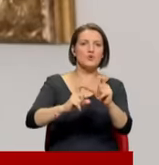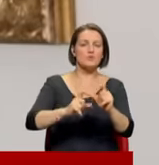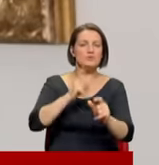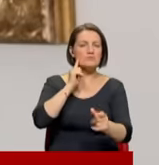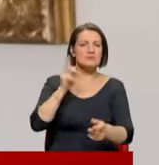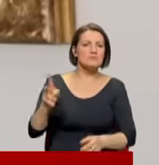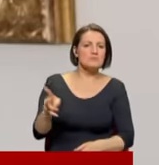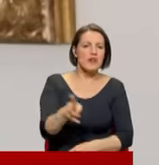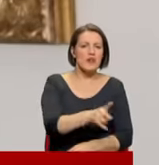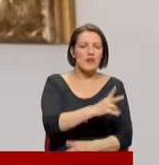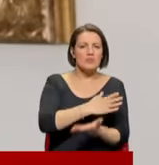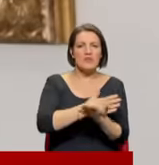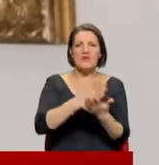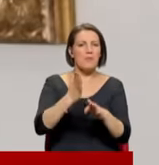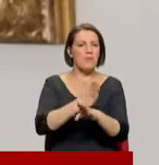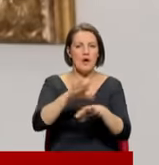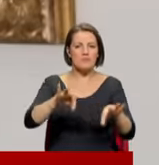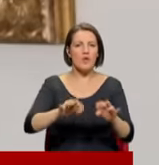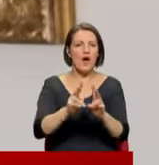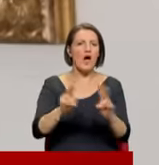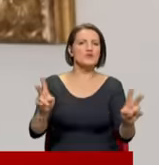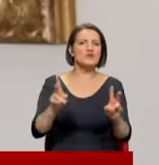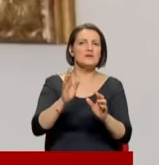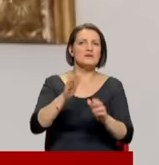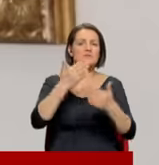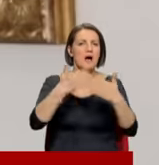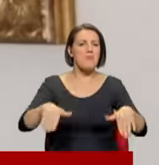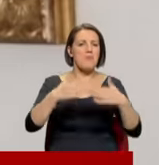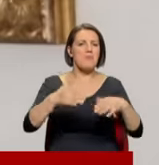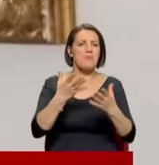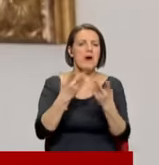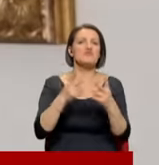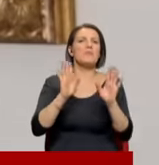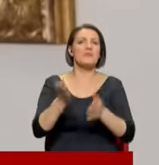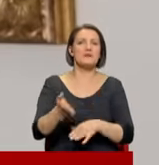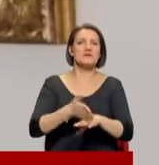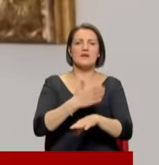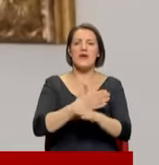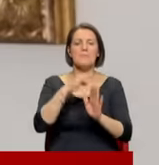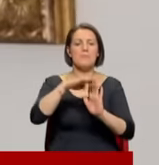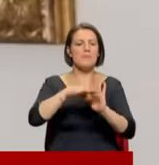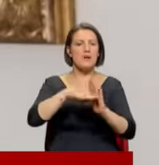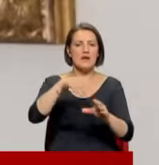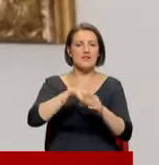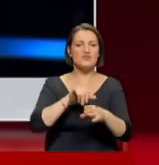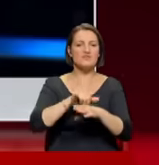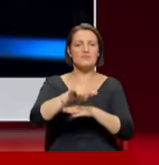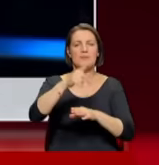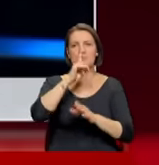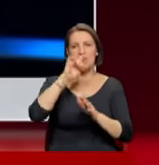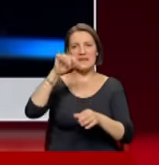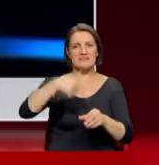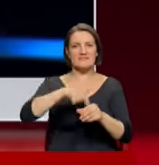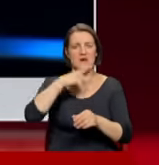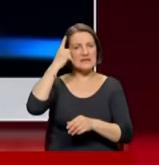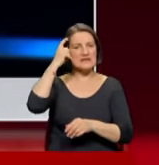Soykırım devam ederken neden bugün açıkladığınız kısıtlamaları açıklamadınız? Kısıtlanan maddeler arasında jet yakıtı var.